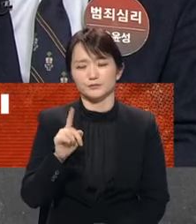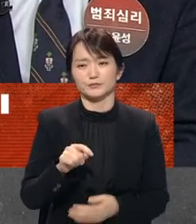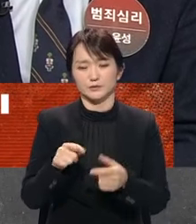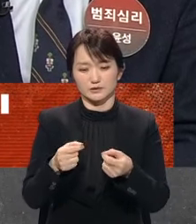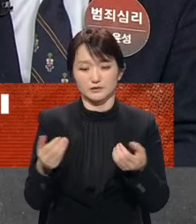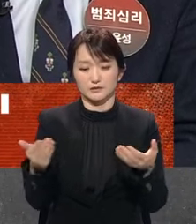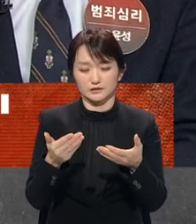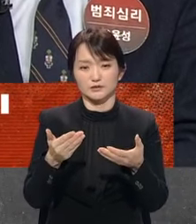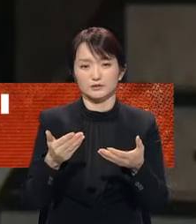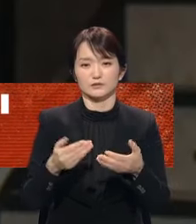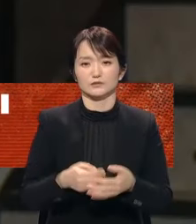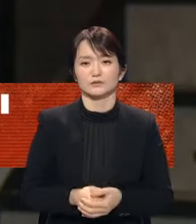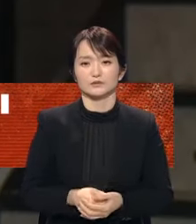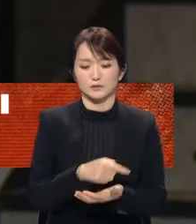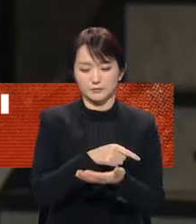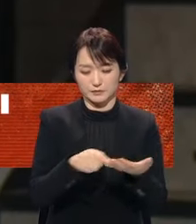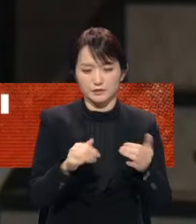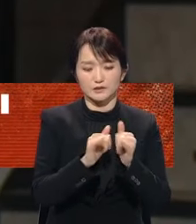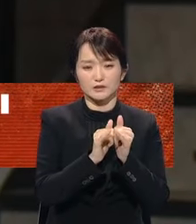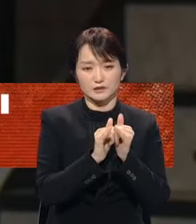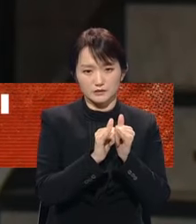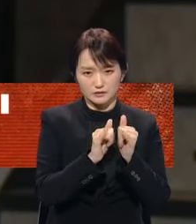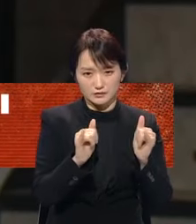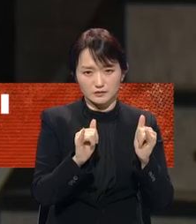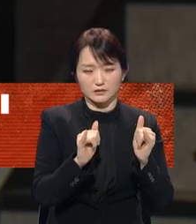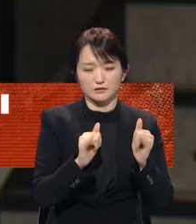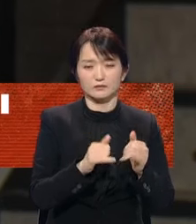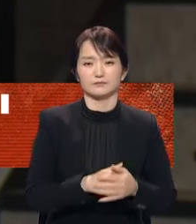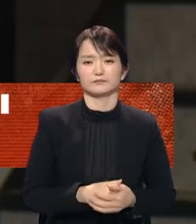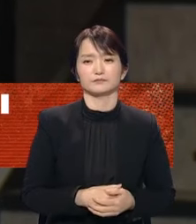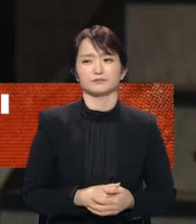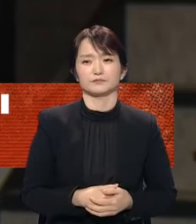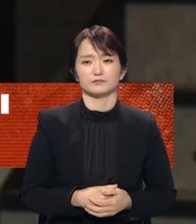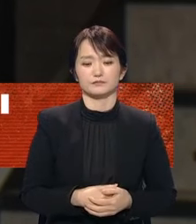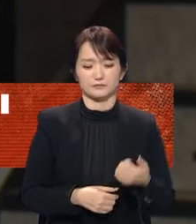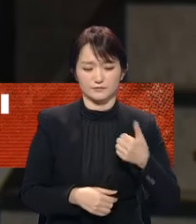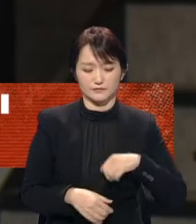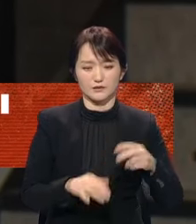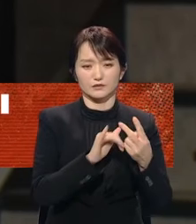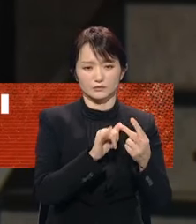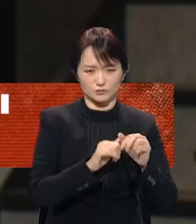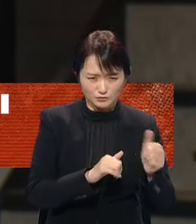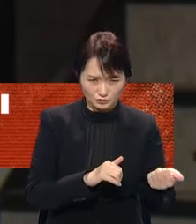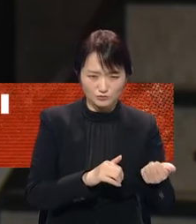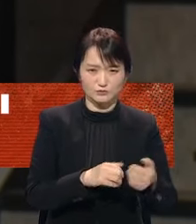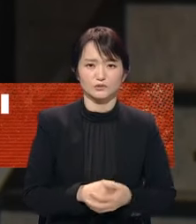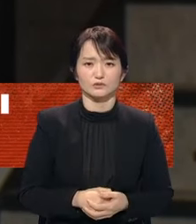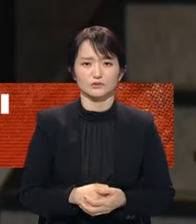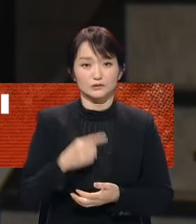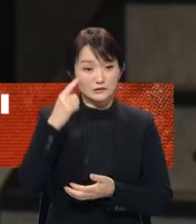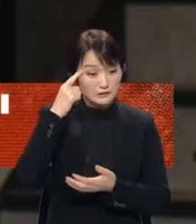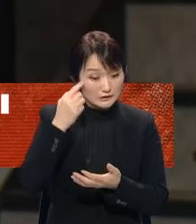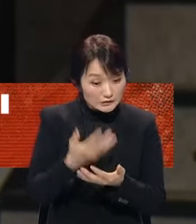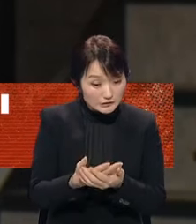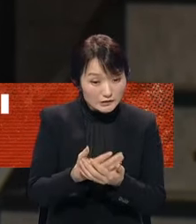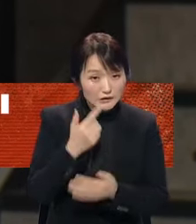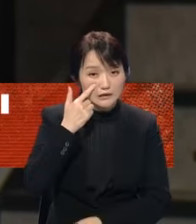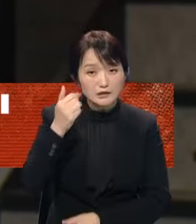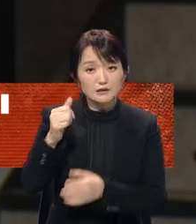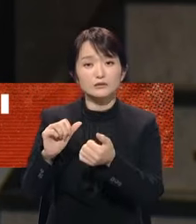일로 인해서 피해를 당한 집안 같은 경우는 이 그 두 아들 그리고 나중에는 이 충격을 받아가지고 그 집